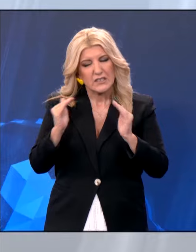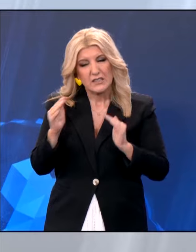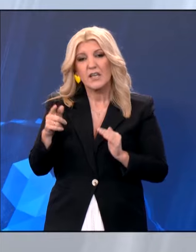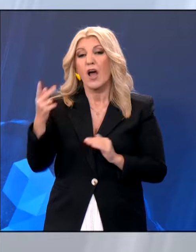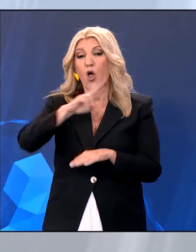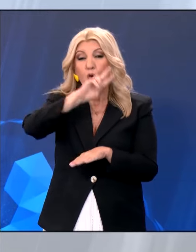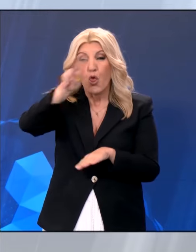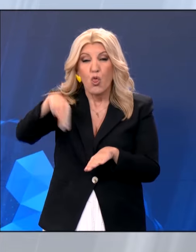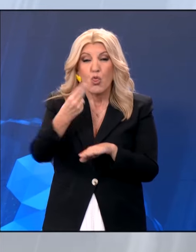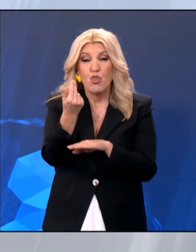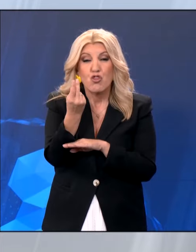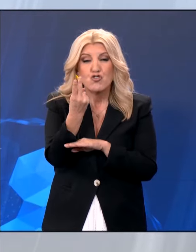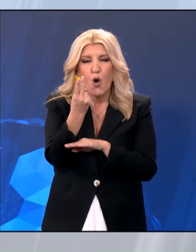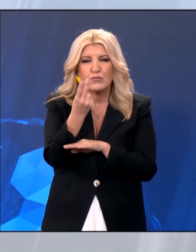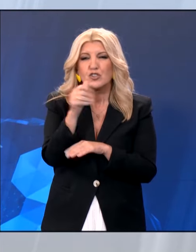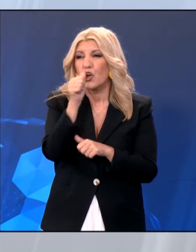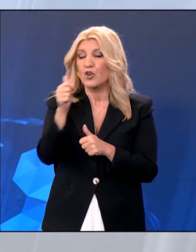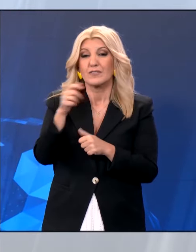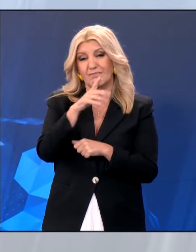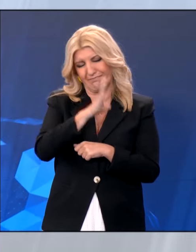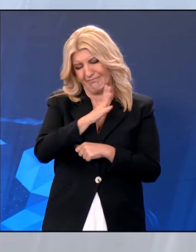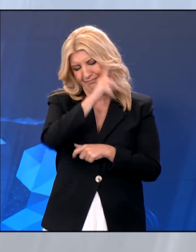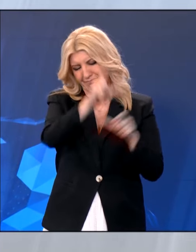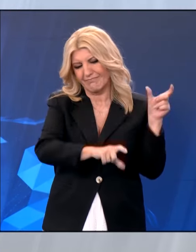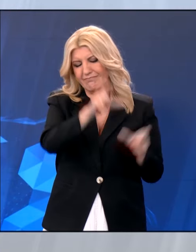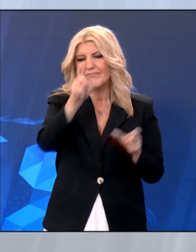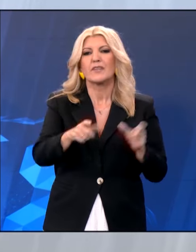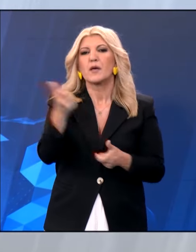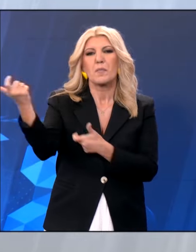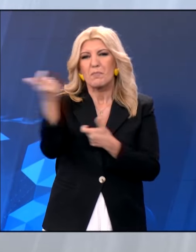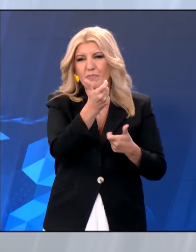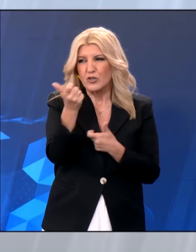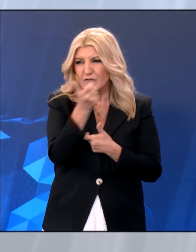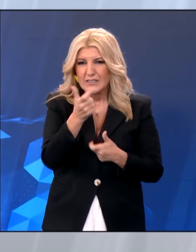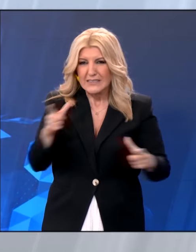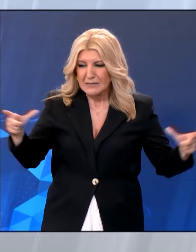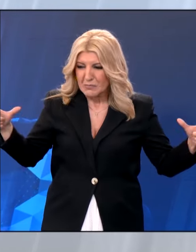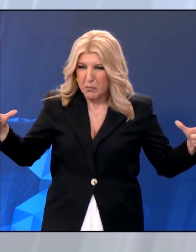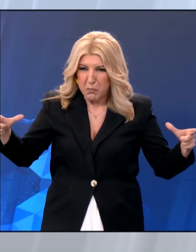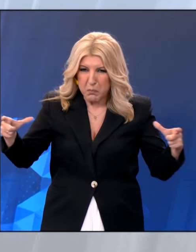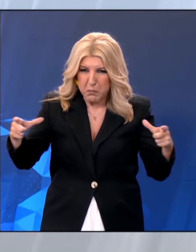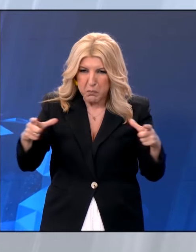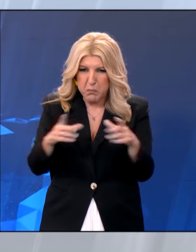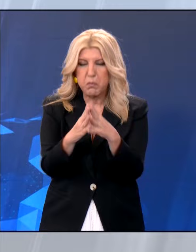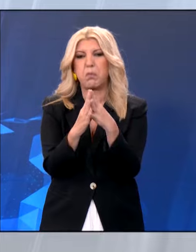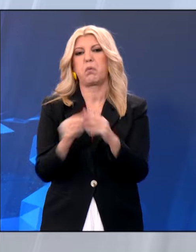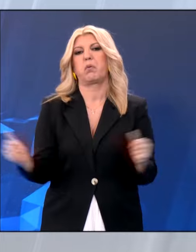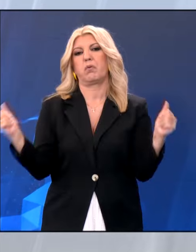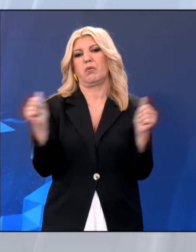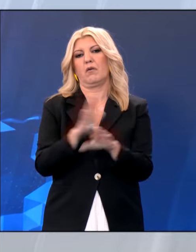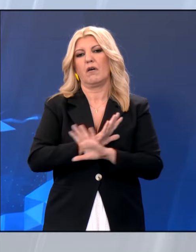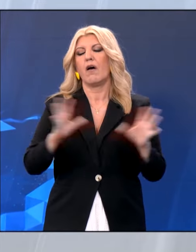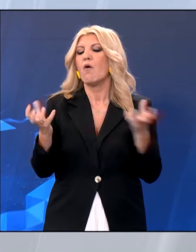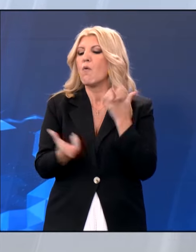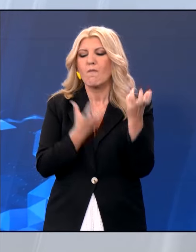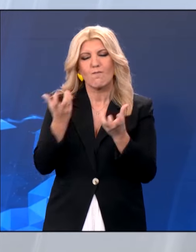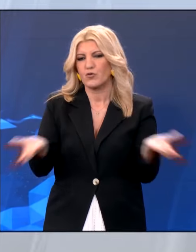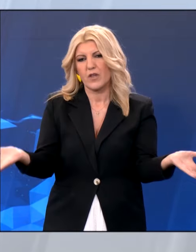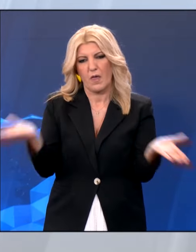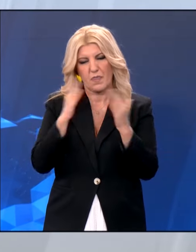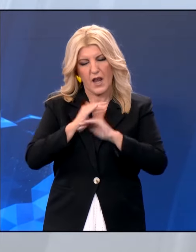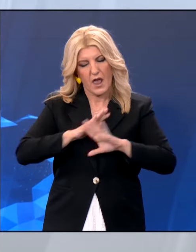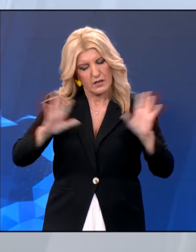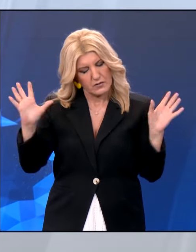χάρη στη μεγάλη κινητοποίηση που έγινε από την πυροσβεστική, είναι αυτή τη στιγμή χωρίς ενεργό μέτωπο, δήλωσε ο Βασίλης Κικίλιας, που